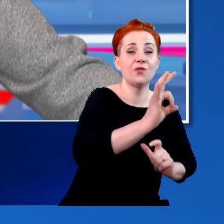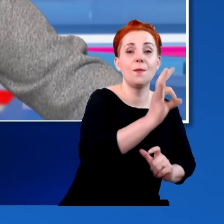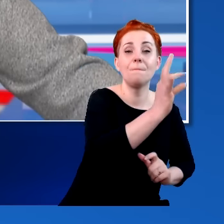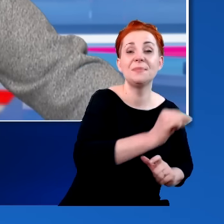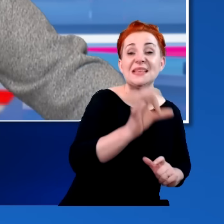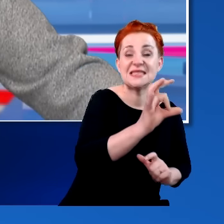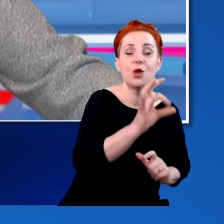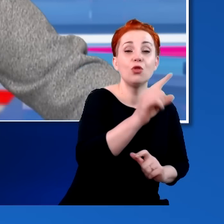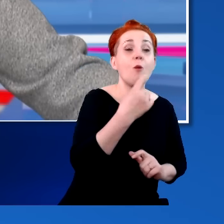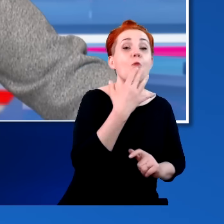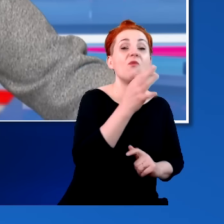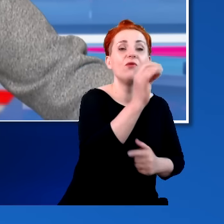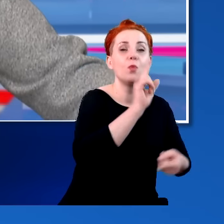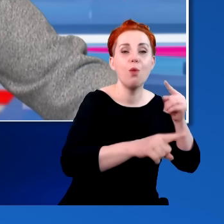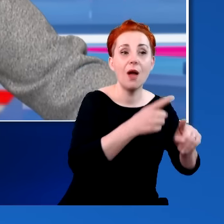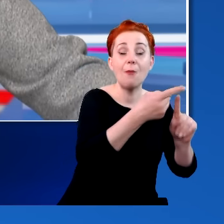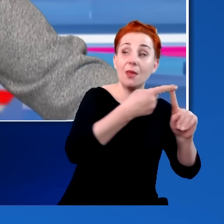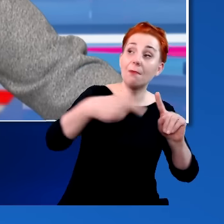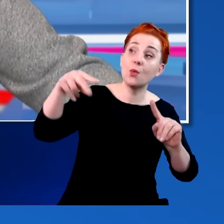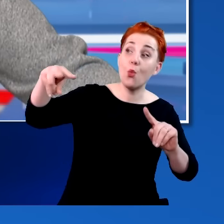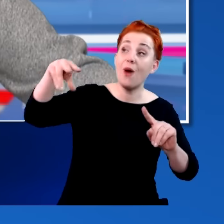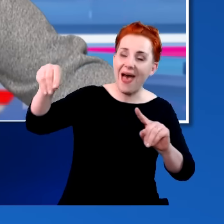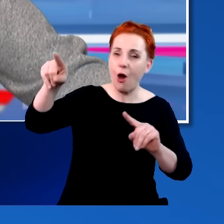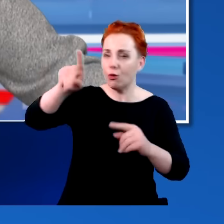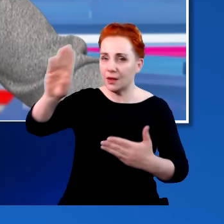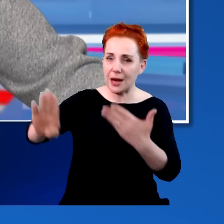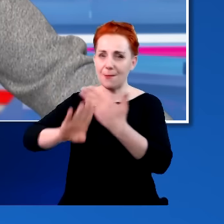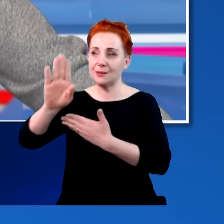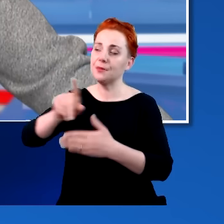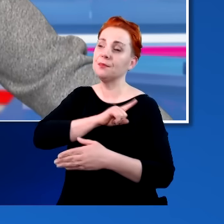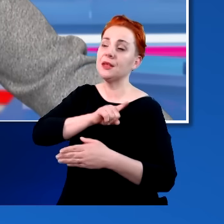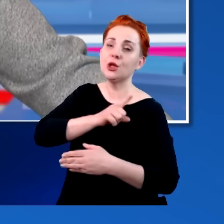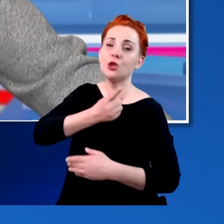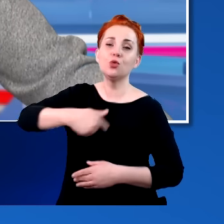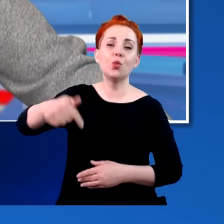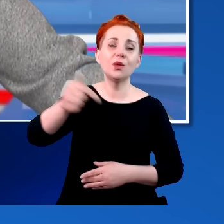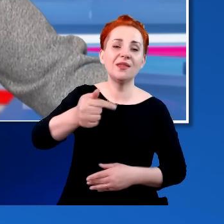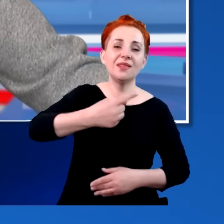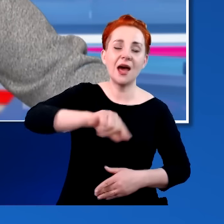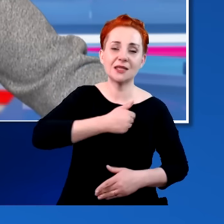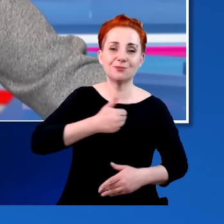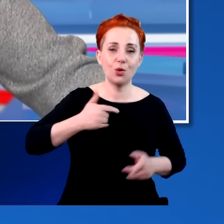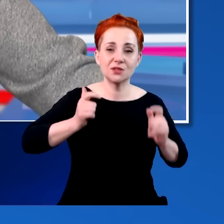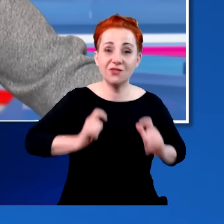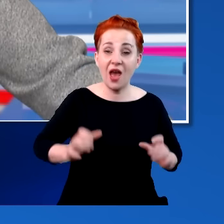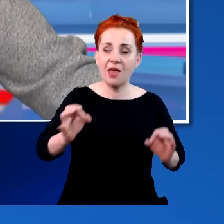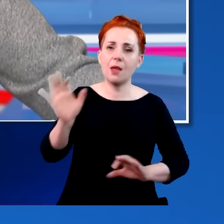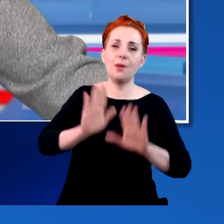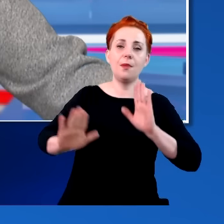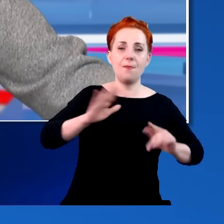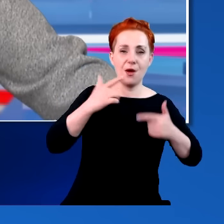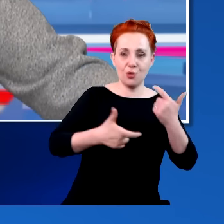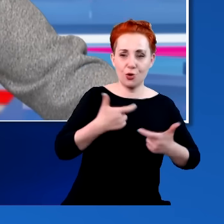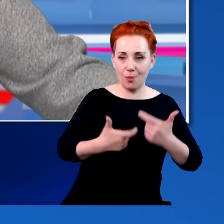waszego polityka, którego wysłaliście do Unii Europejskiej, żeby dbał o interesy polskiej wsi, a teraz się od tego wszystkiego... Wypowiedziane w